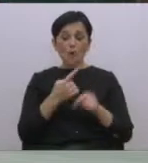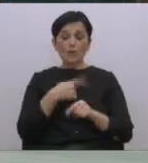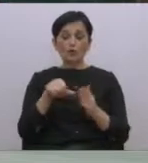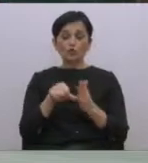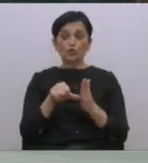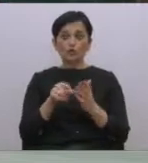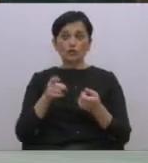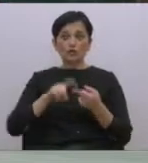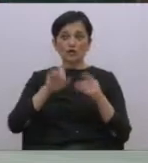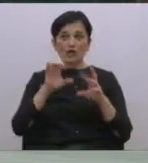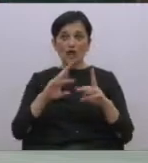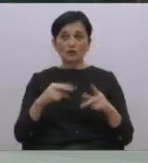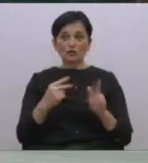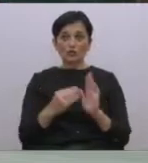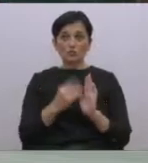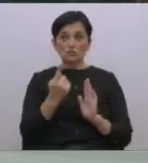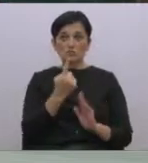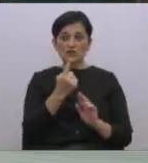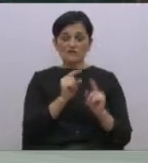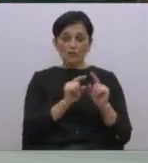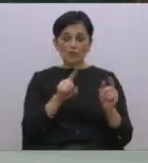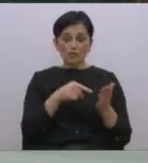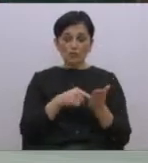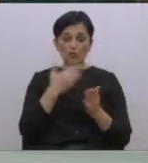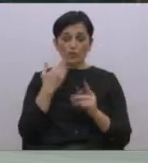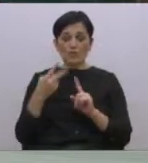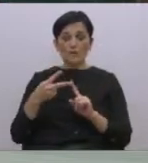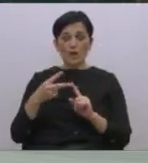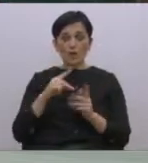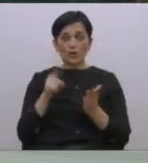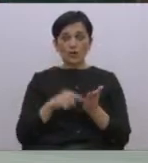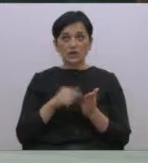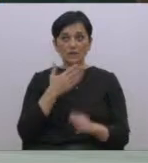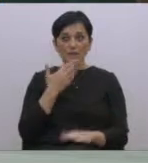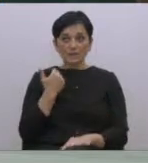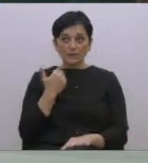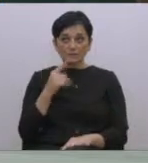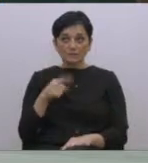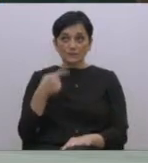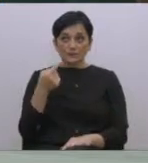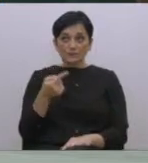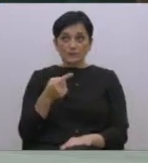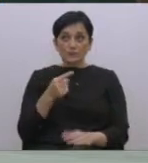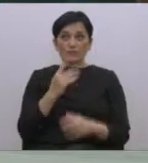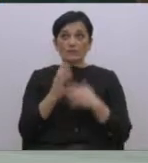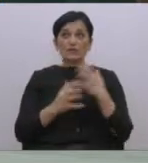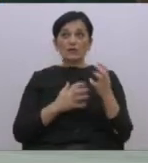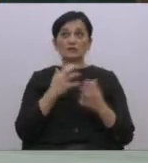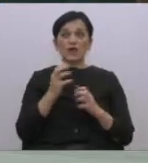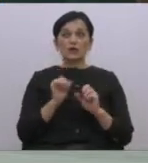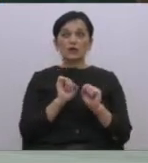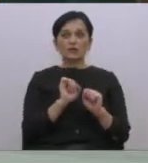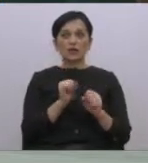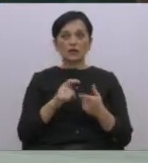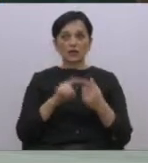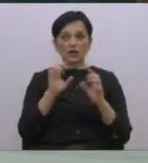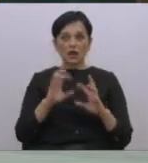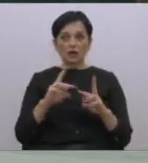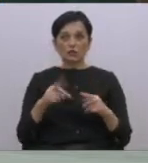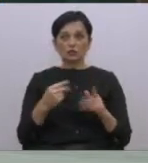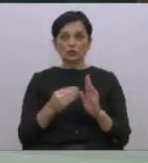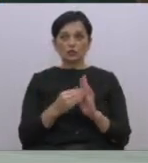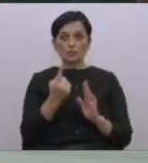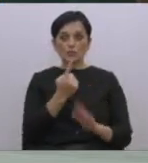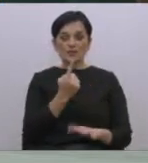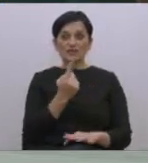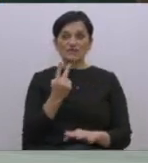შესახებ კანონში ცვლილება პირველ მუხთან არ არის კითხვა მეორესთან არ არის კითხვა შემდეგი საერთაშორისო დაცვის შესახებ კანონში ცვლილება პირველ